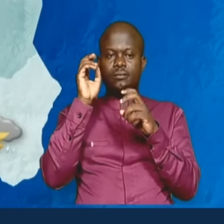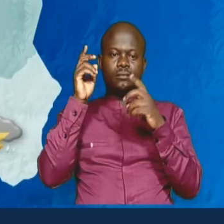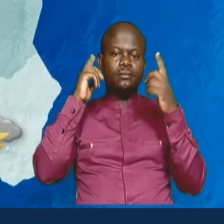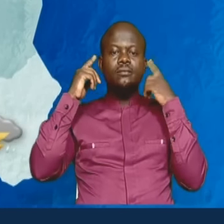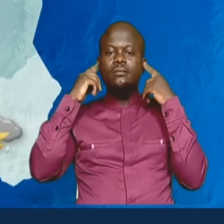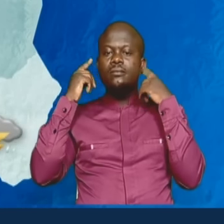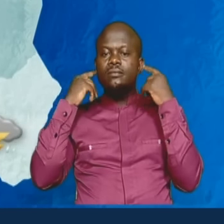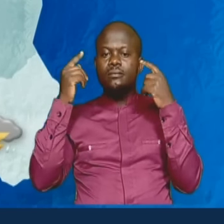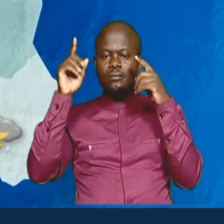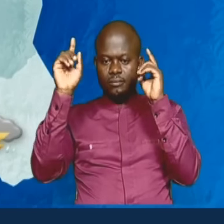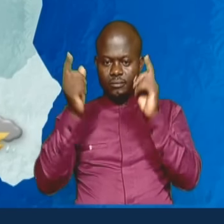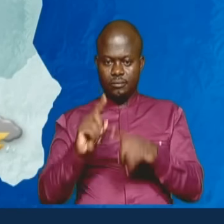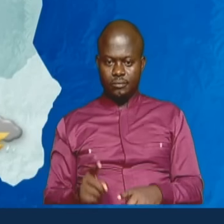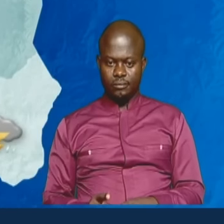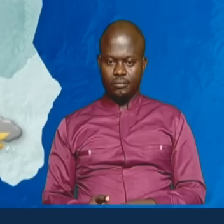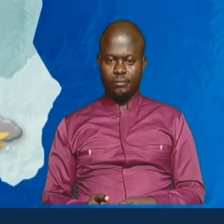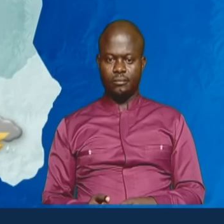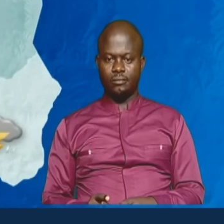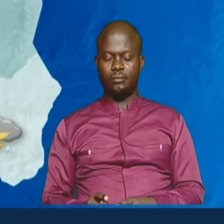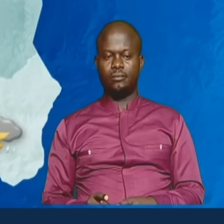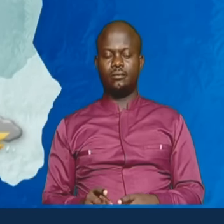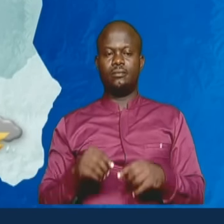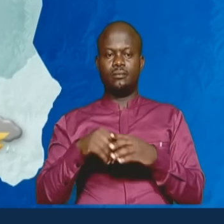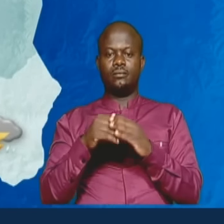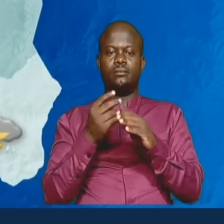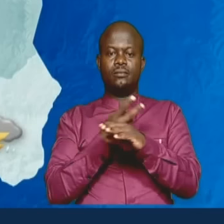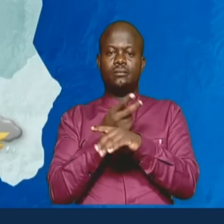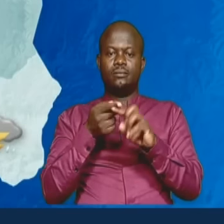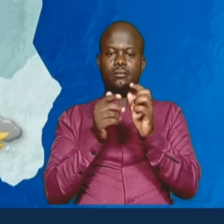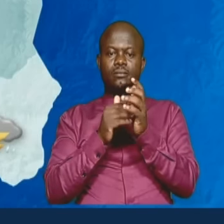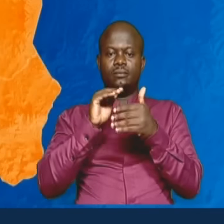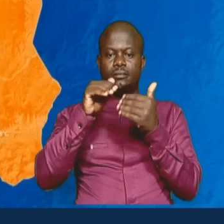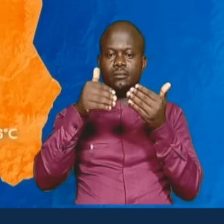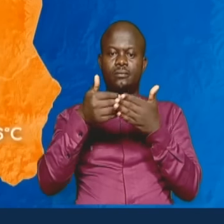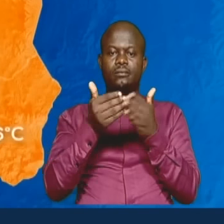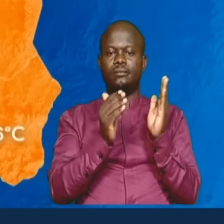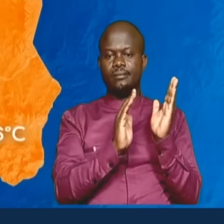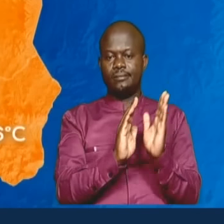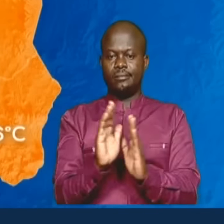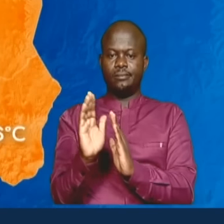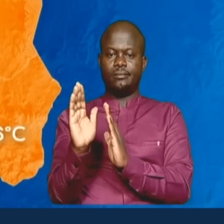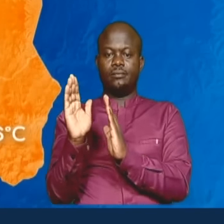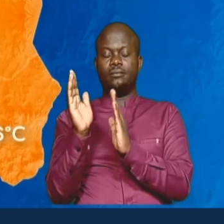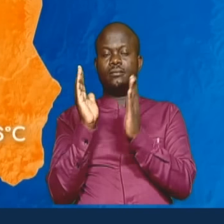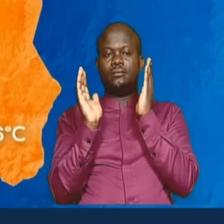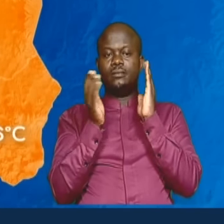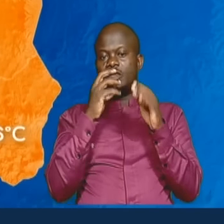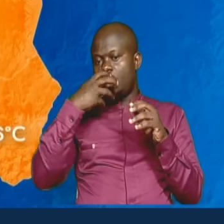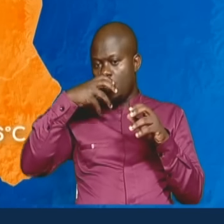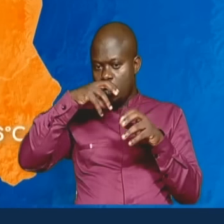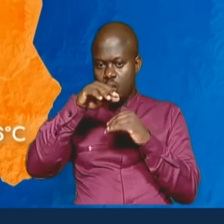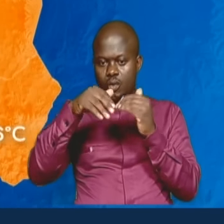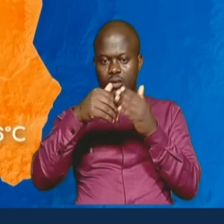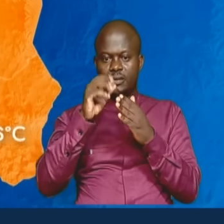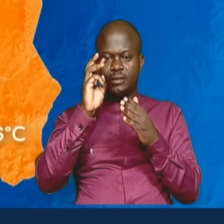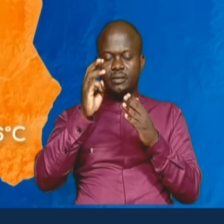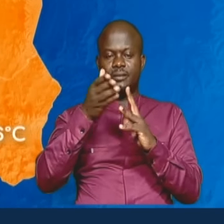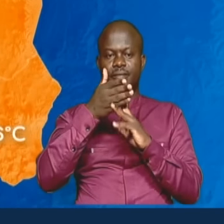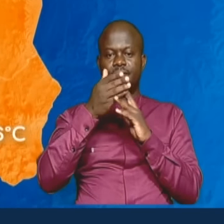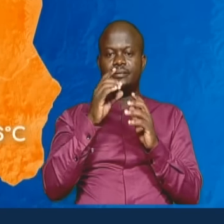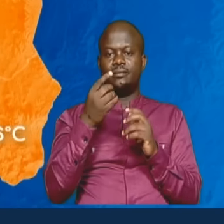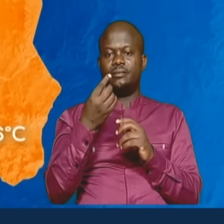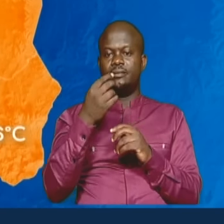izumvikanamo inkuba. Kuri ayo masaha kandi nanone hakaba hateganyijwe igipimo cy'ubushyuhe kizaba kiri hagati ya